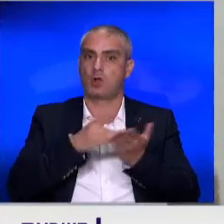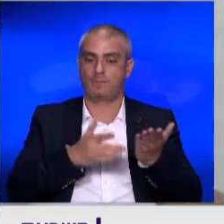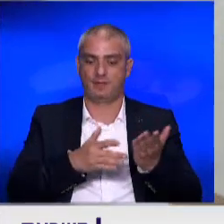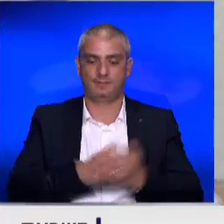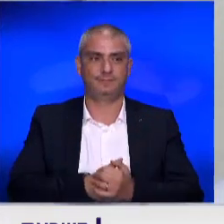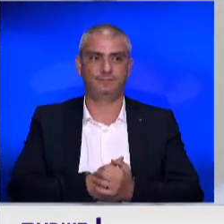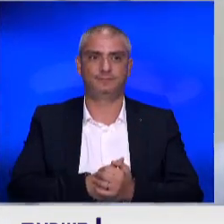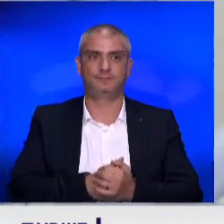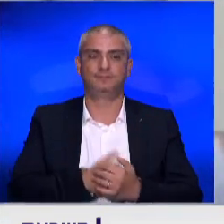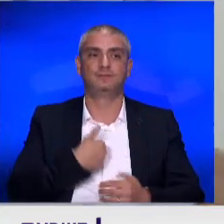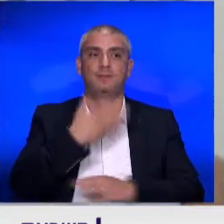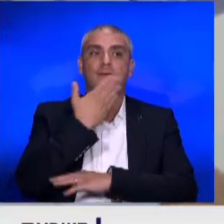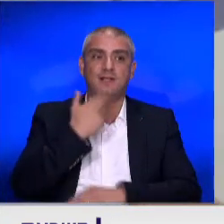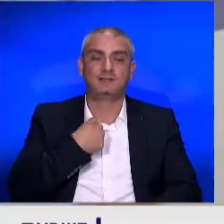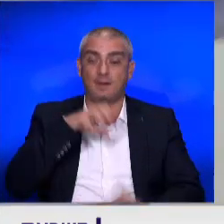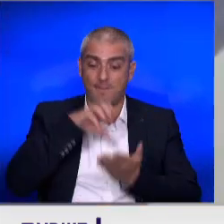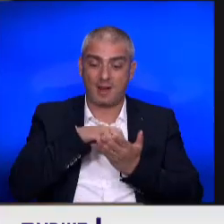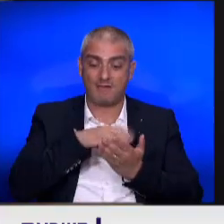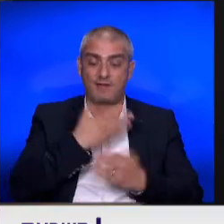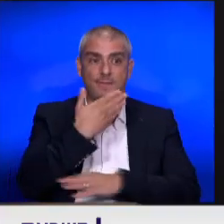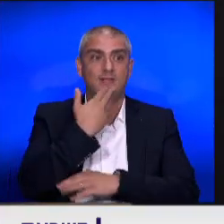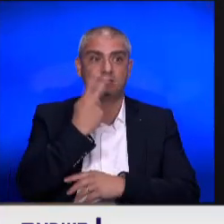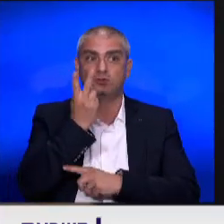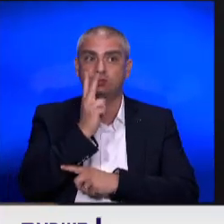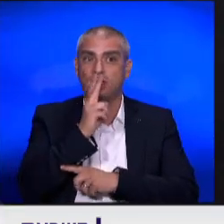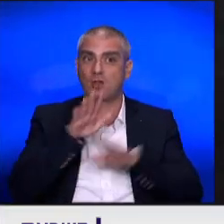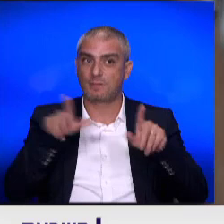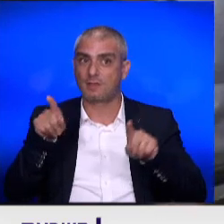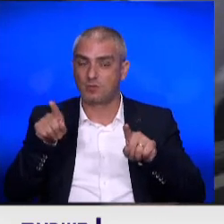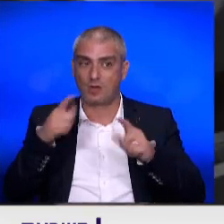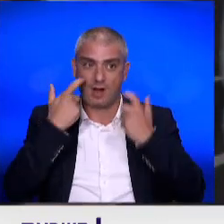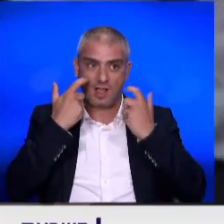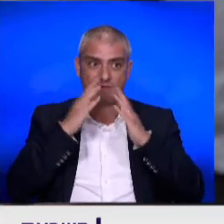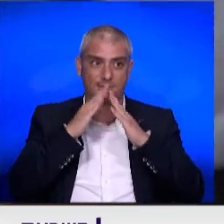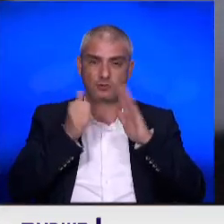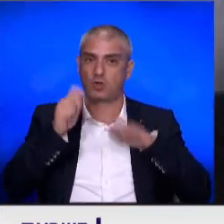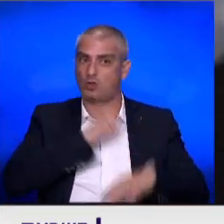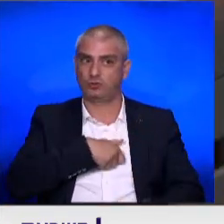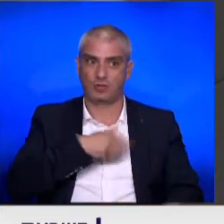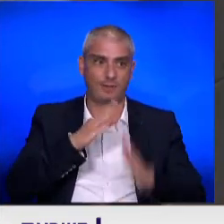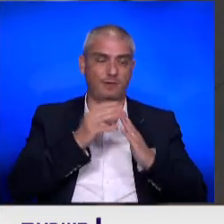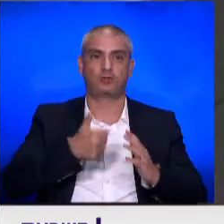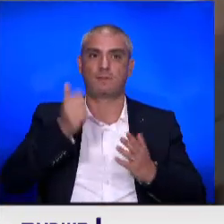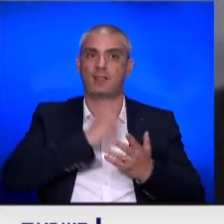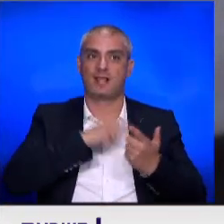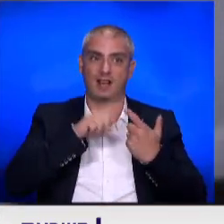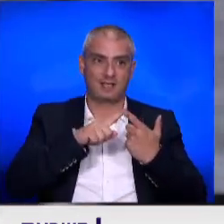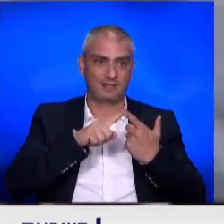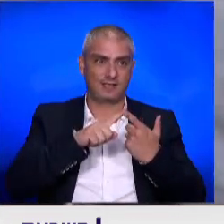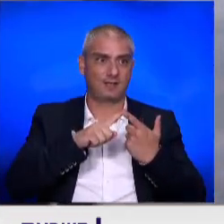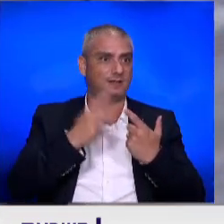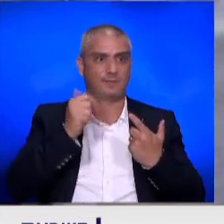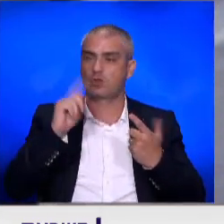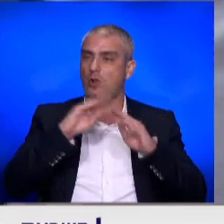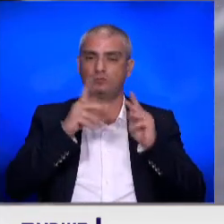נאלצנו במדינת ישראל, בלב מדינת ישראל, שתי דקות מנתב"ג, להבטיח את הבית של ראש העיר, את הבית של מנכ"ל העירייה. כמעט כל